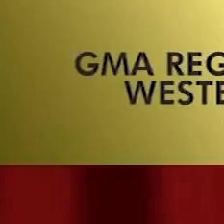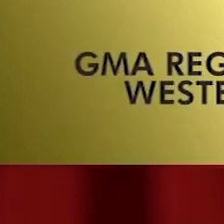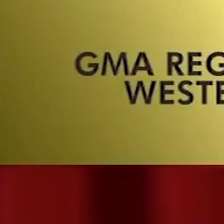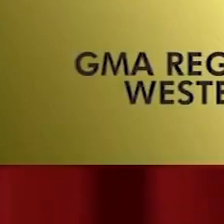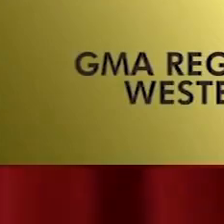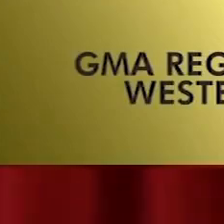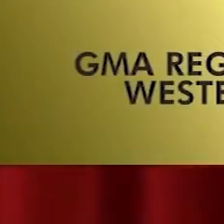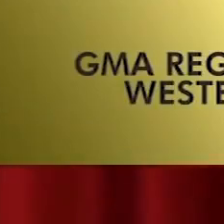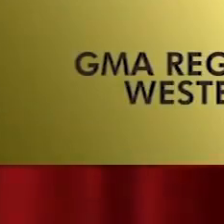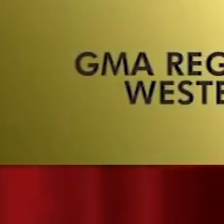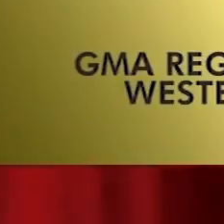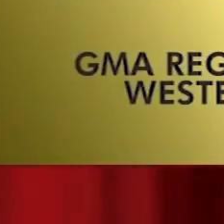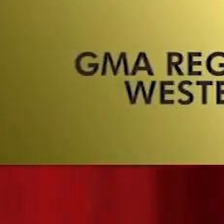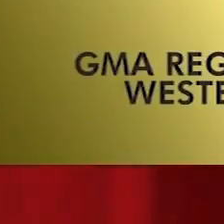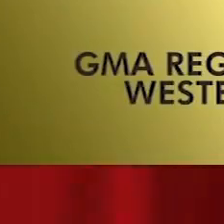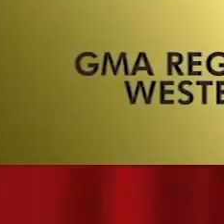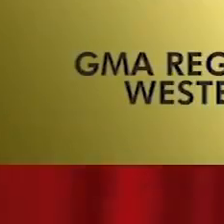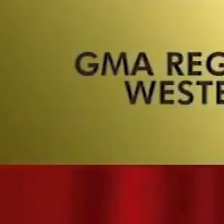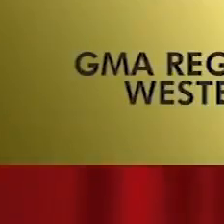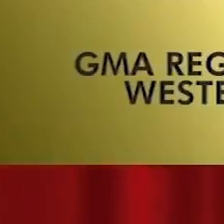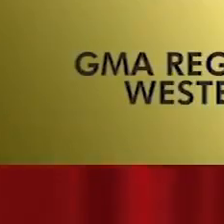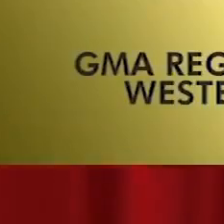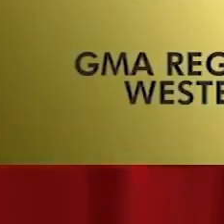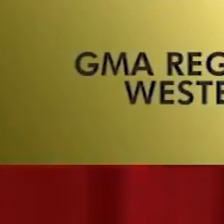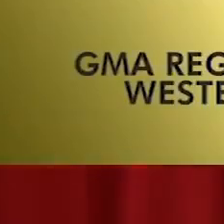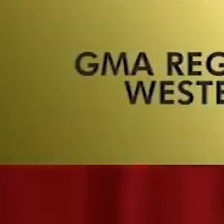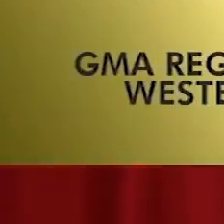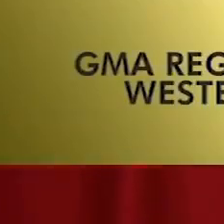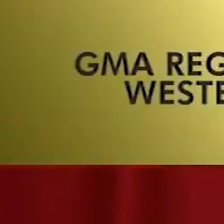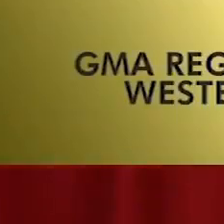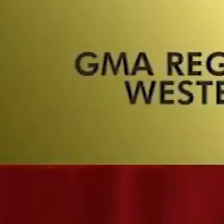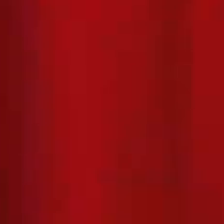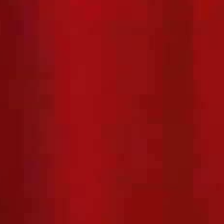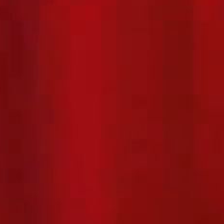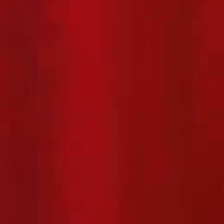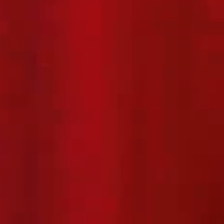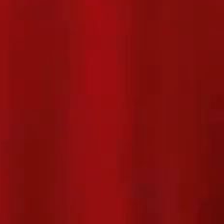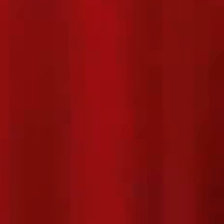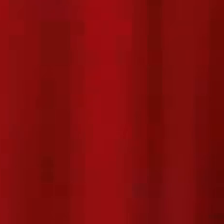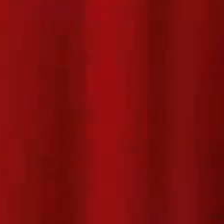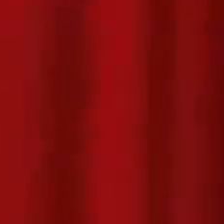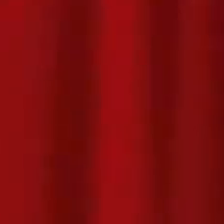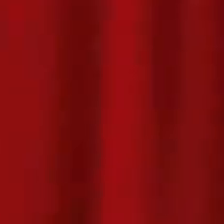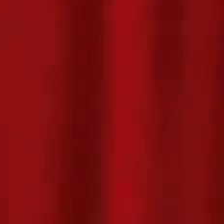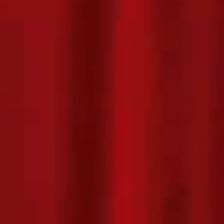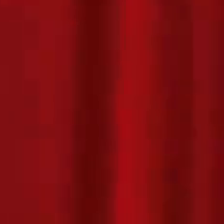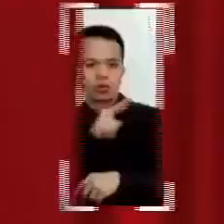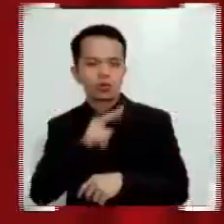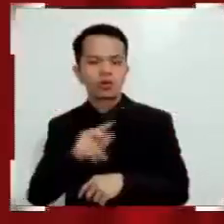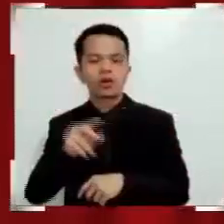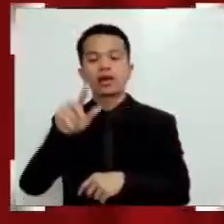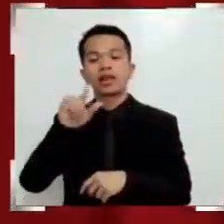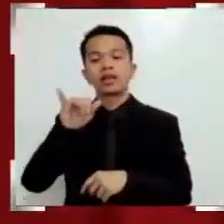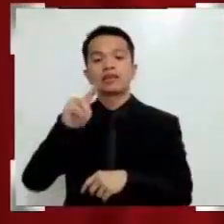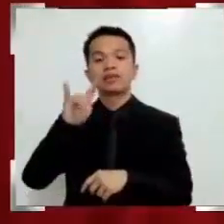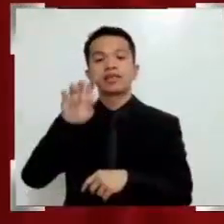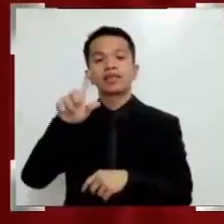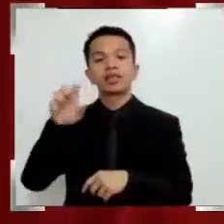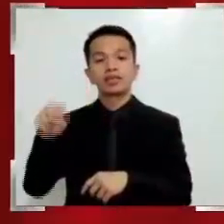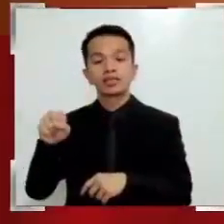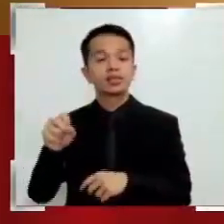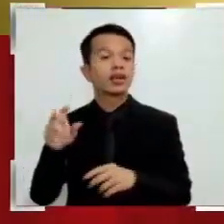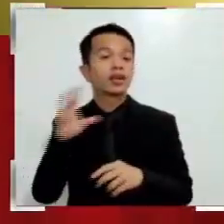Live Coverage, GMA Regional TV One Western Visayas, Limitless, at Game